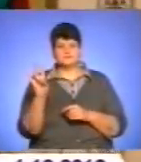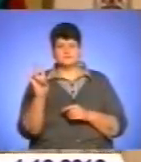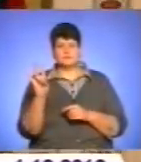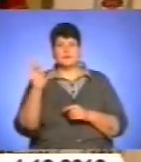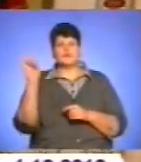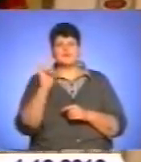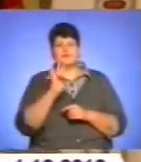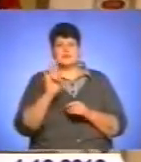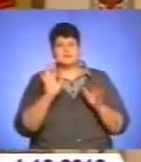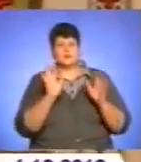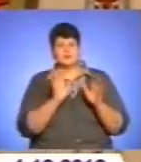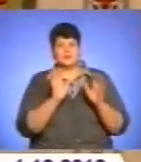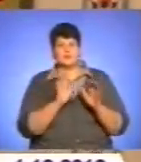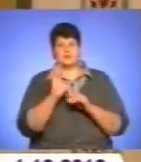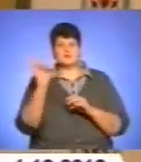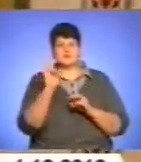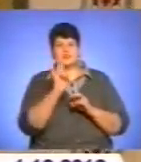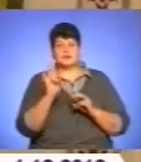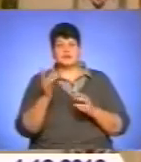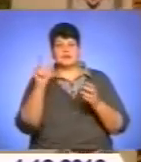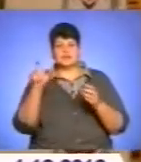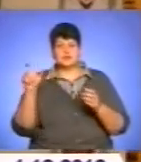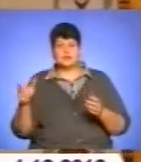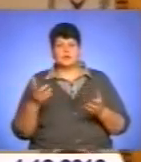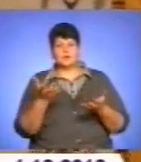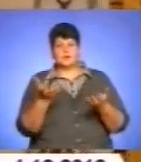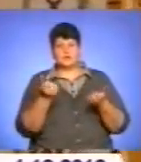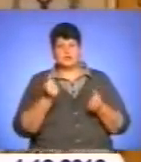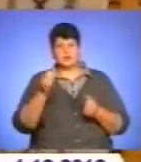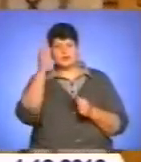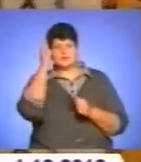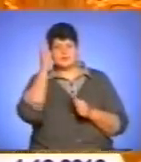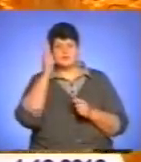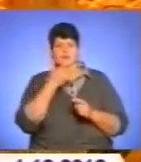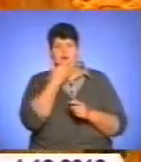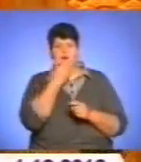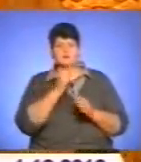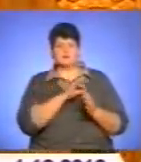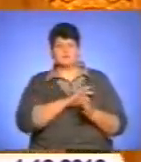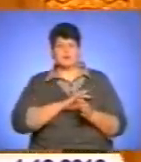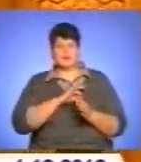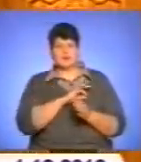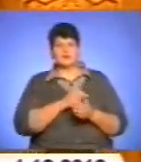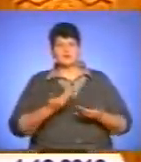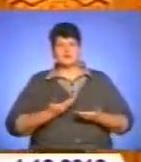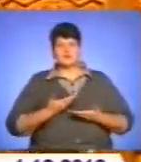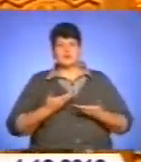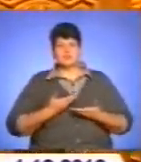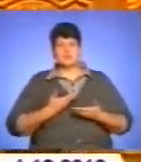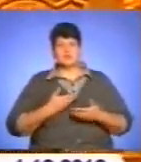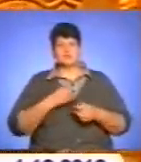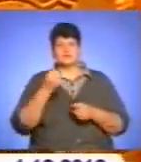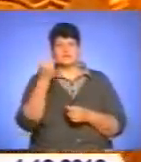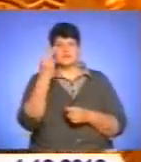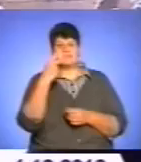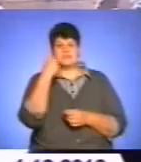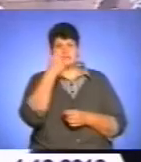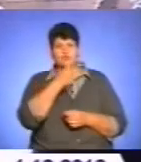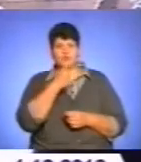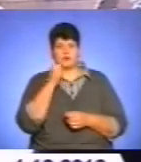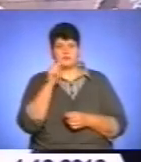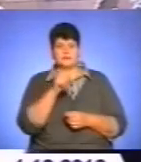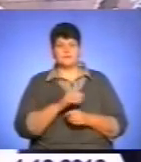храмі під опікою священиків Марія отримала освіту і побожне виховання. Прожила Пресвята Діва Марія в храмі майже 12 років. Саме